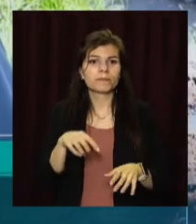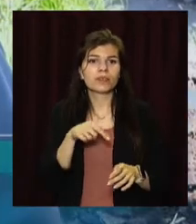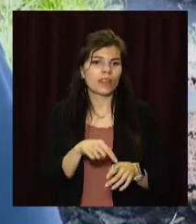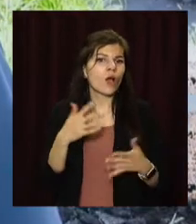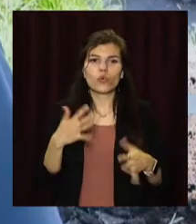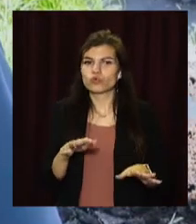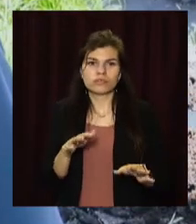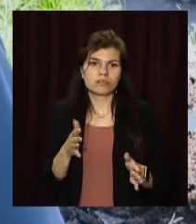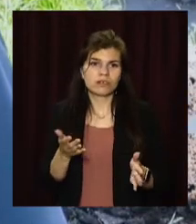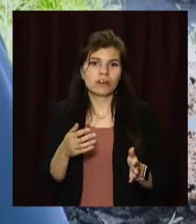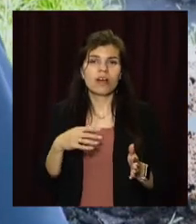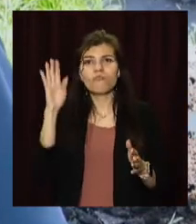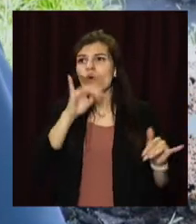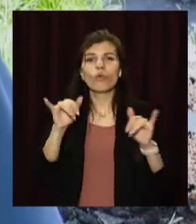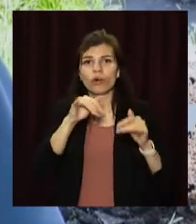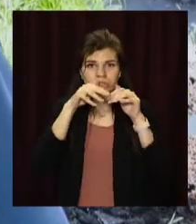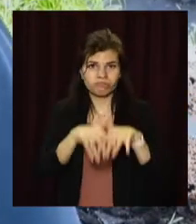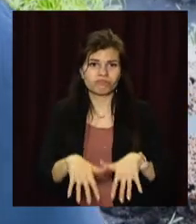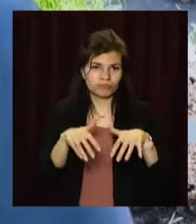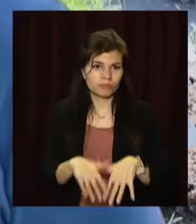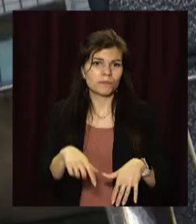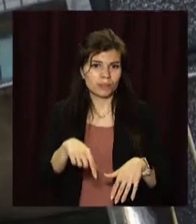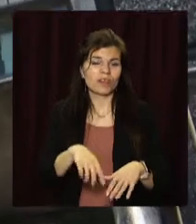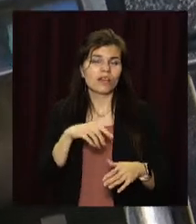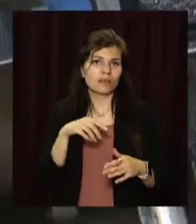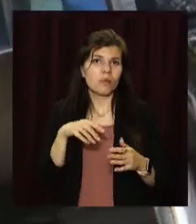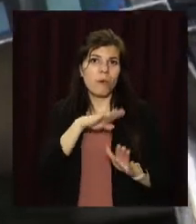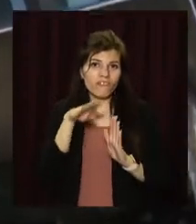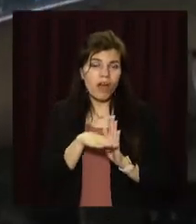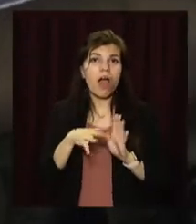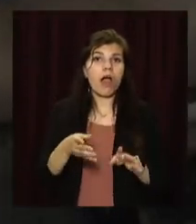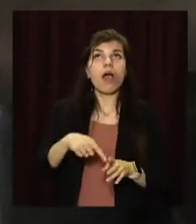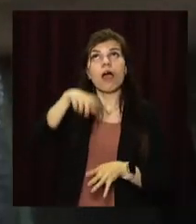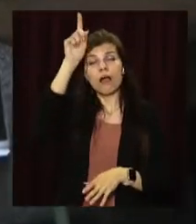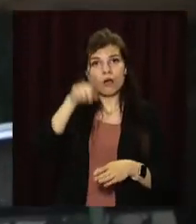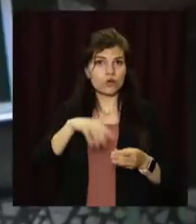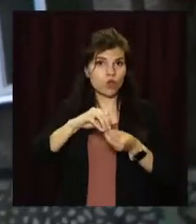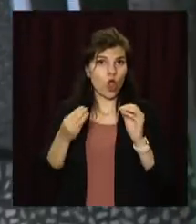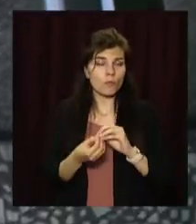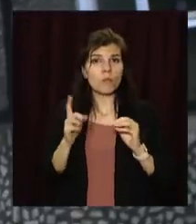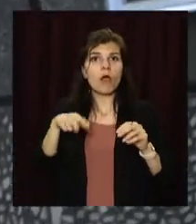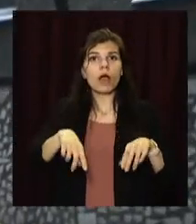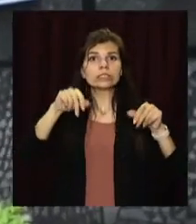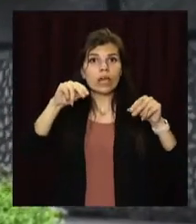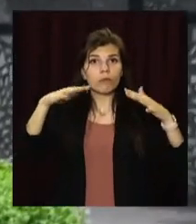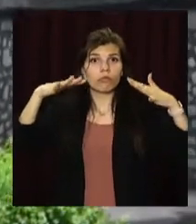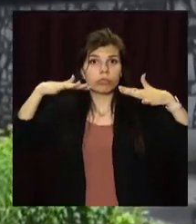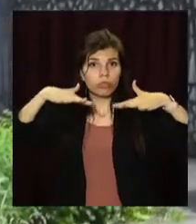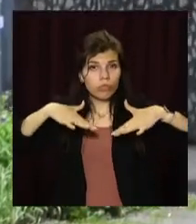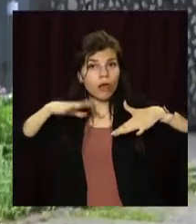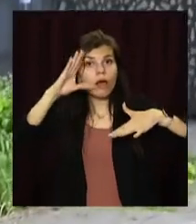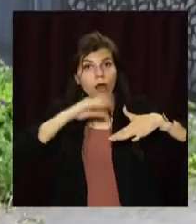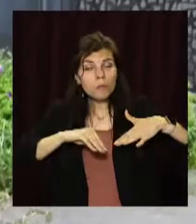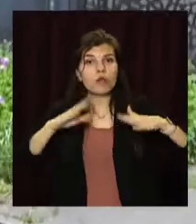тобто починає тікти в підвал, ну, і з цього йдуть всі там проблеми по дому. Через постійні підтоплення може просаджуватися ґрунт, кажуть комунальники.